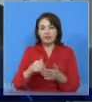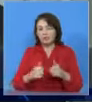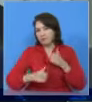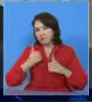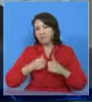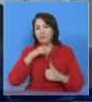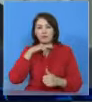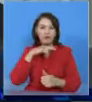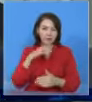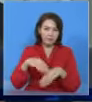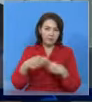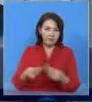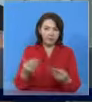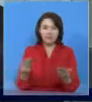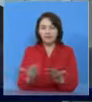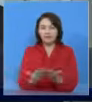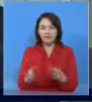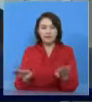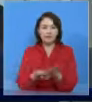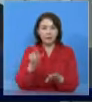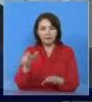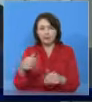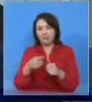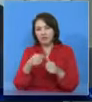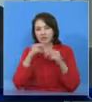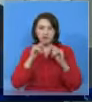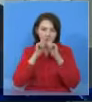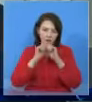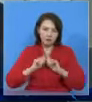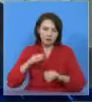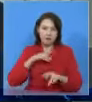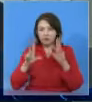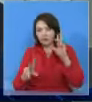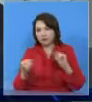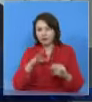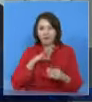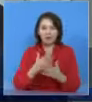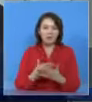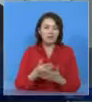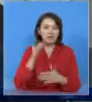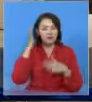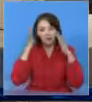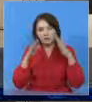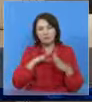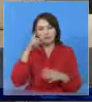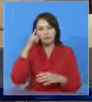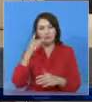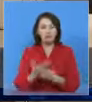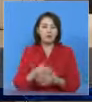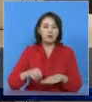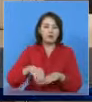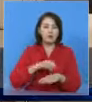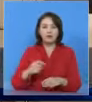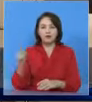беретін, жаңағыдай сол кісінің атындағы сыйлықты алсам деп үміттендіретін жақсы дүние ғой деп ойлаймыз. Облыс